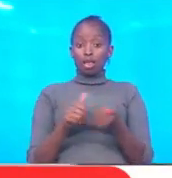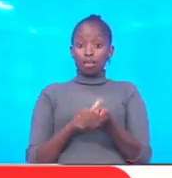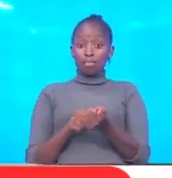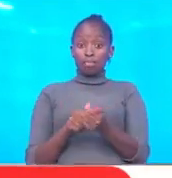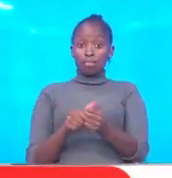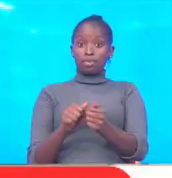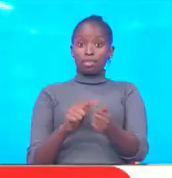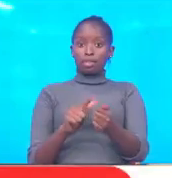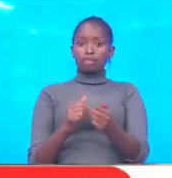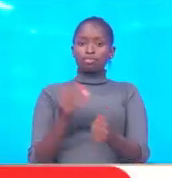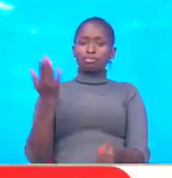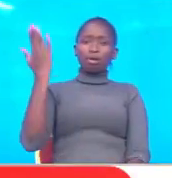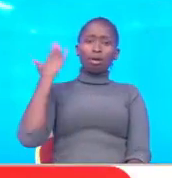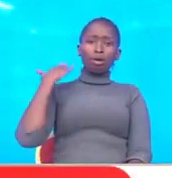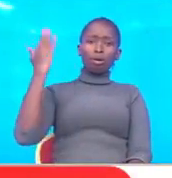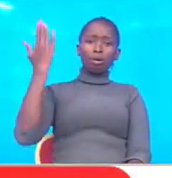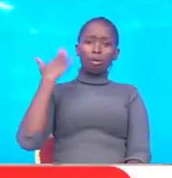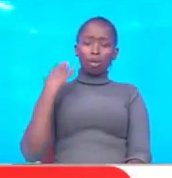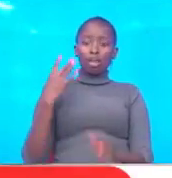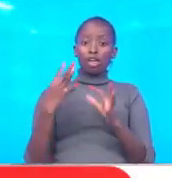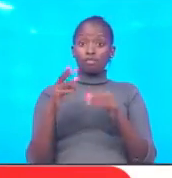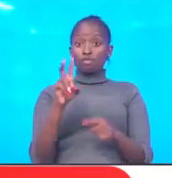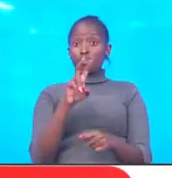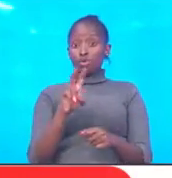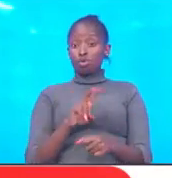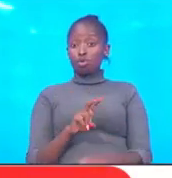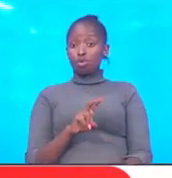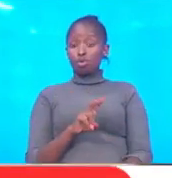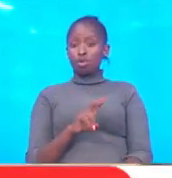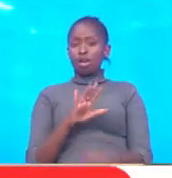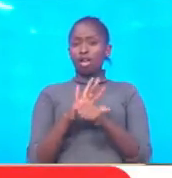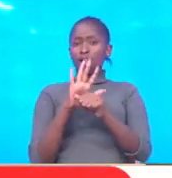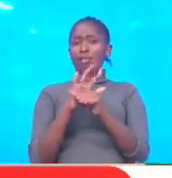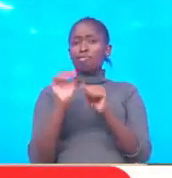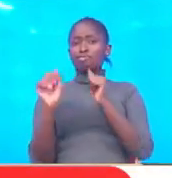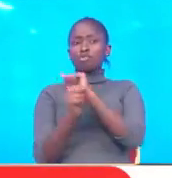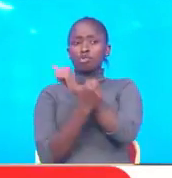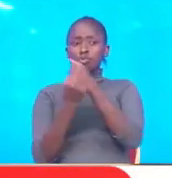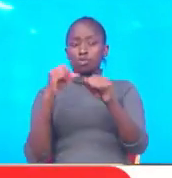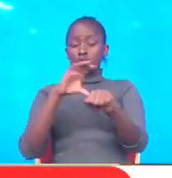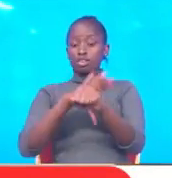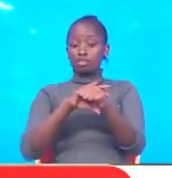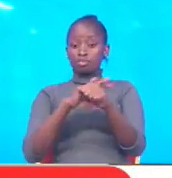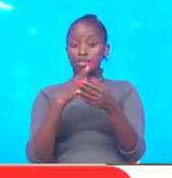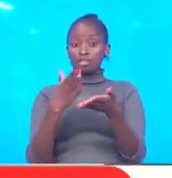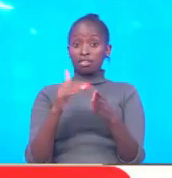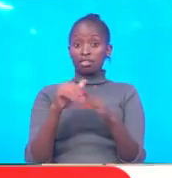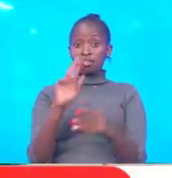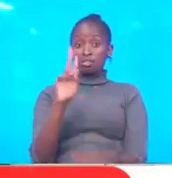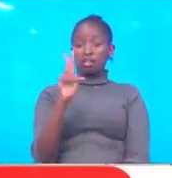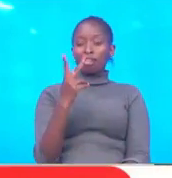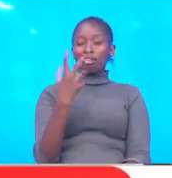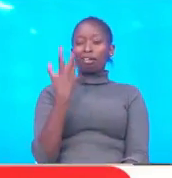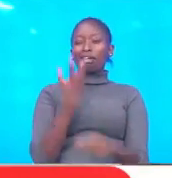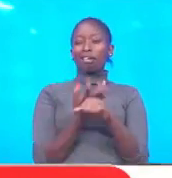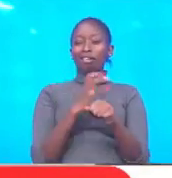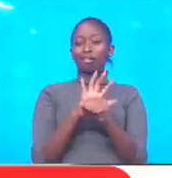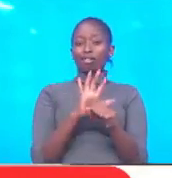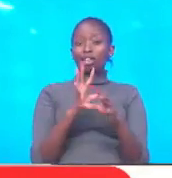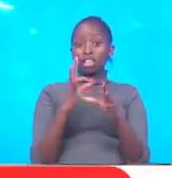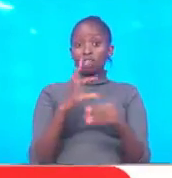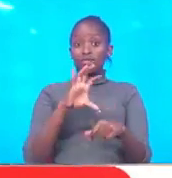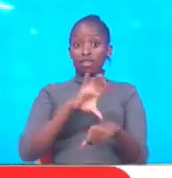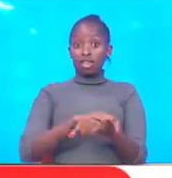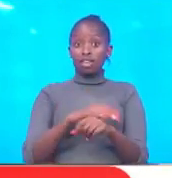yetu ya zamani. Ukitafuta wanaita shipindi, ukitafuta sana uipati. Ukienda kwa Kenya seed huwezi ipata. Ukifuna we mwenyewe,